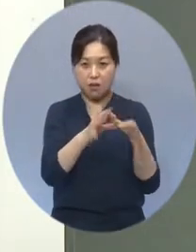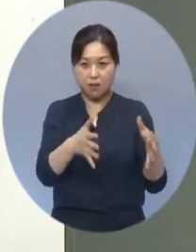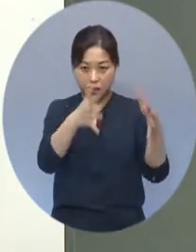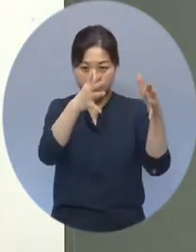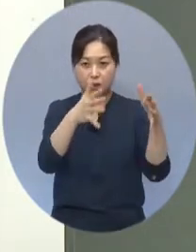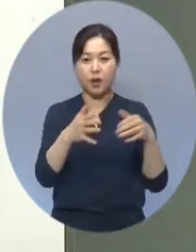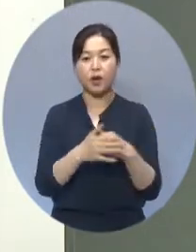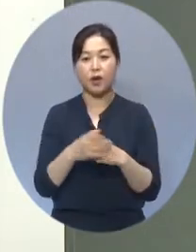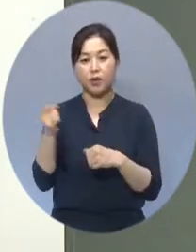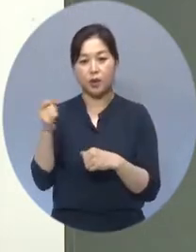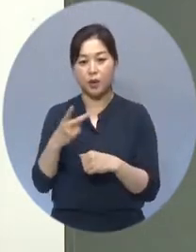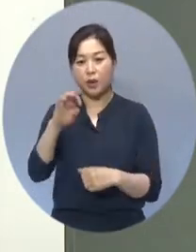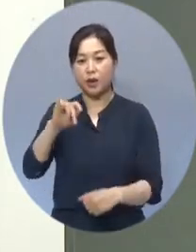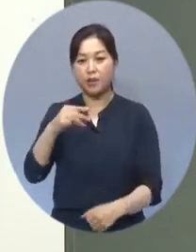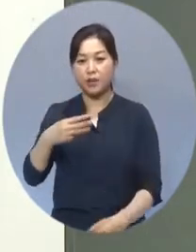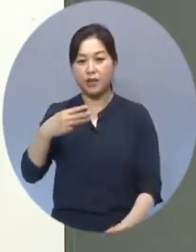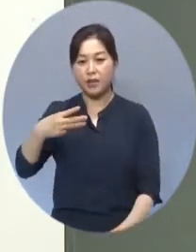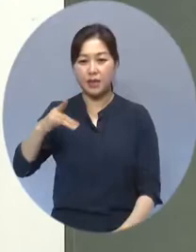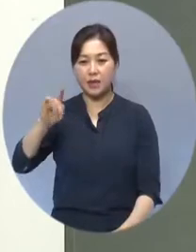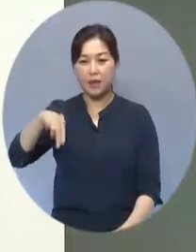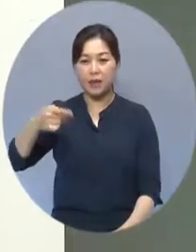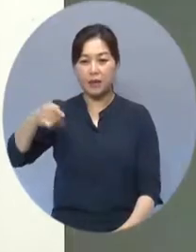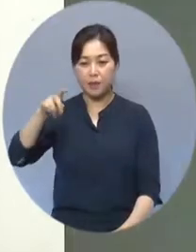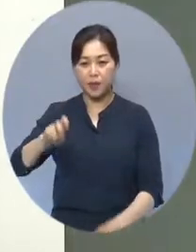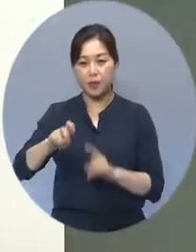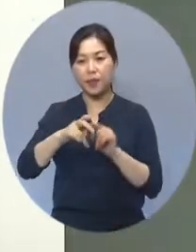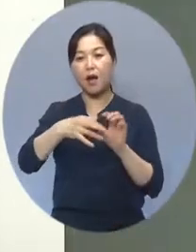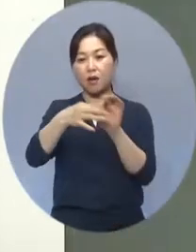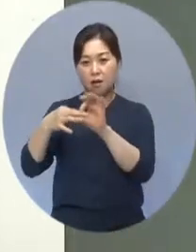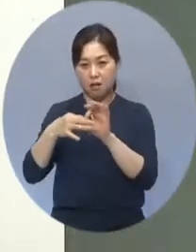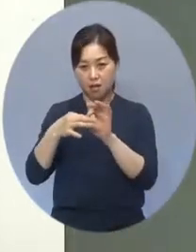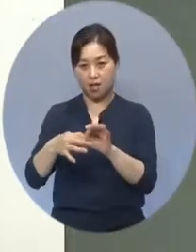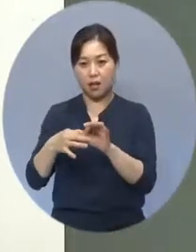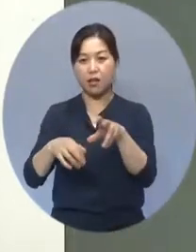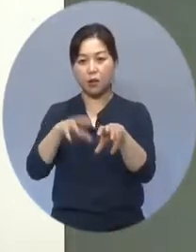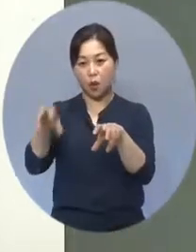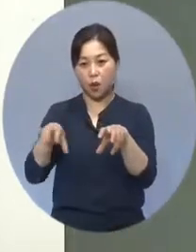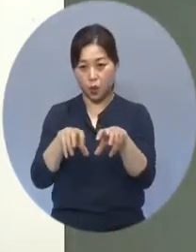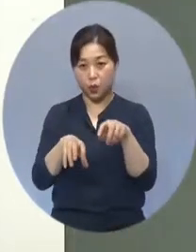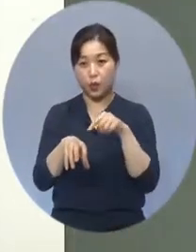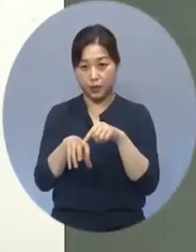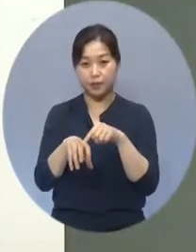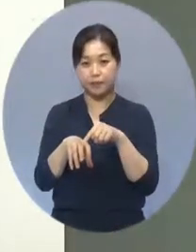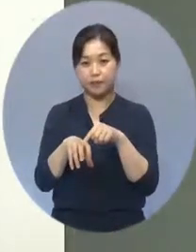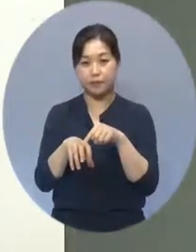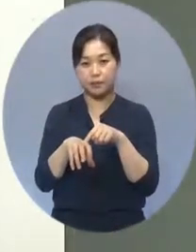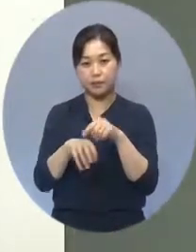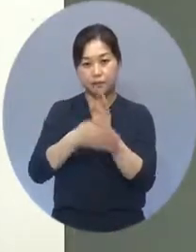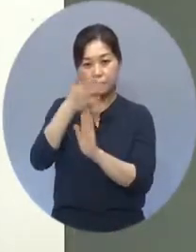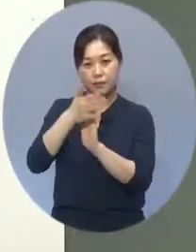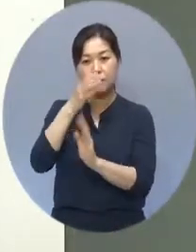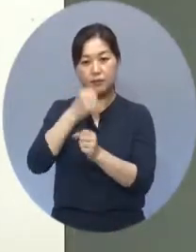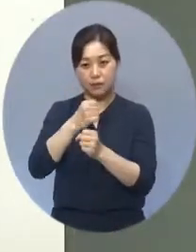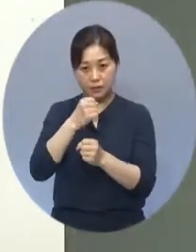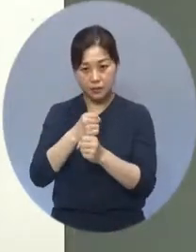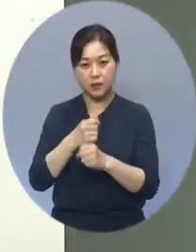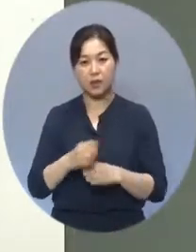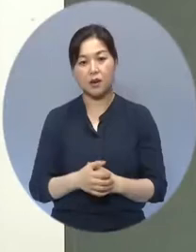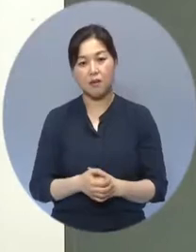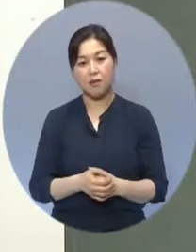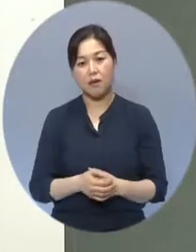시티 이제 이런 것이 조화를 이루어서 그야말로 명실공히 세계적인